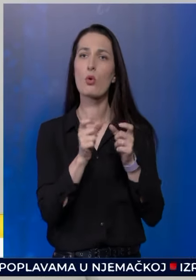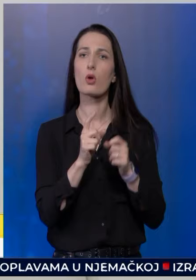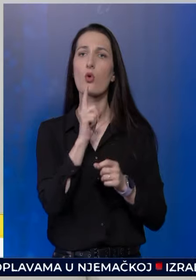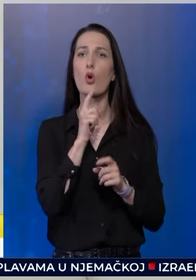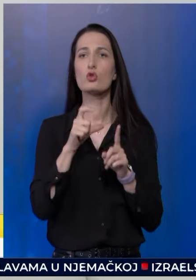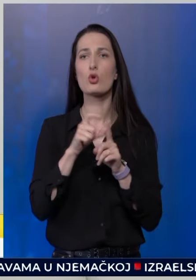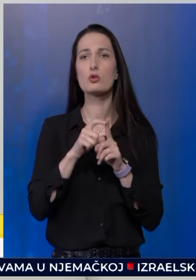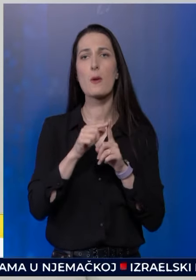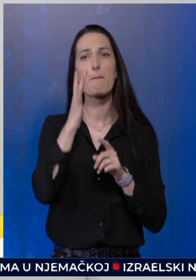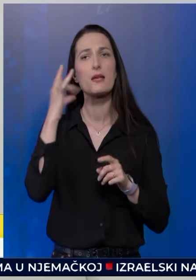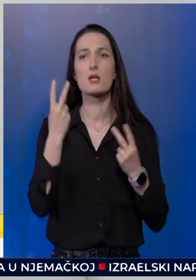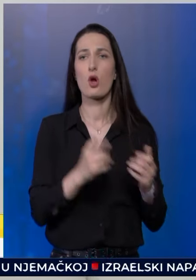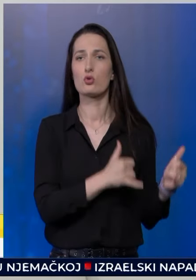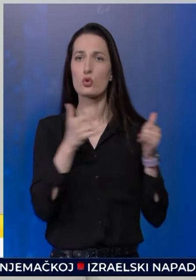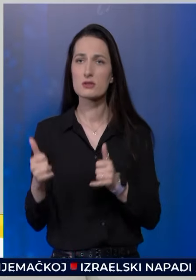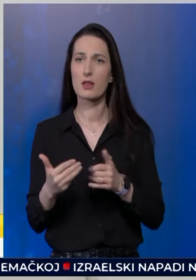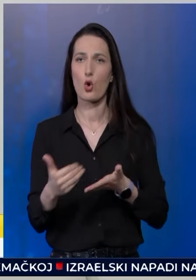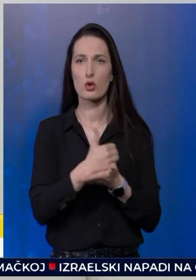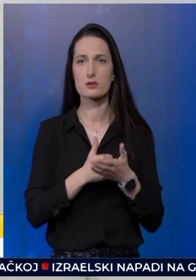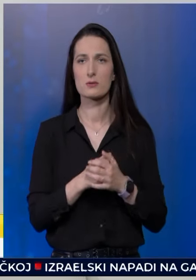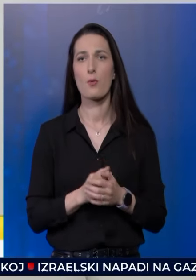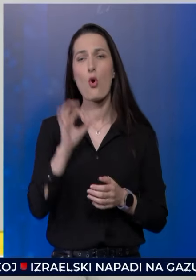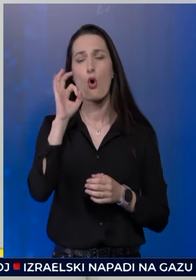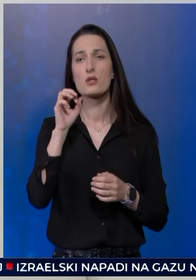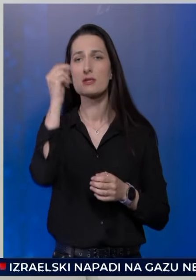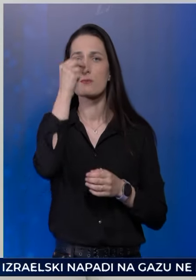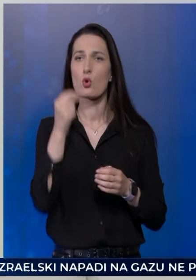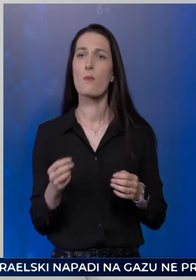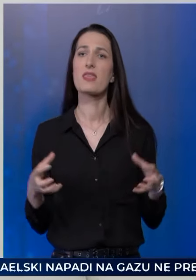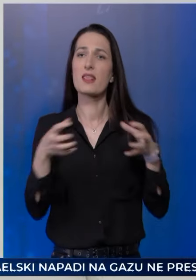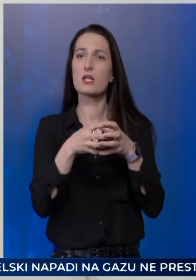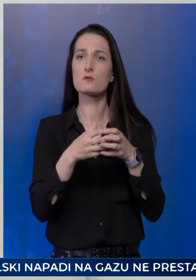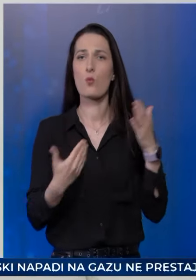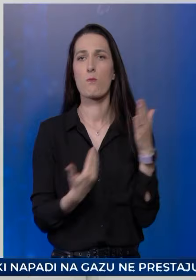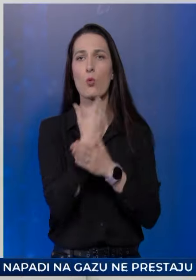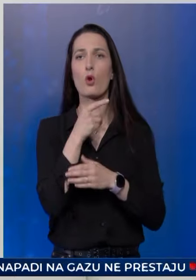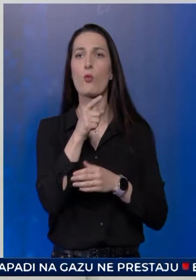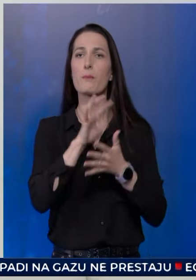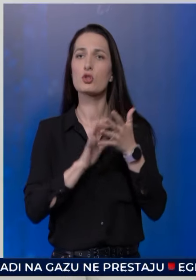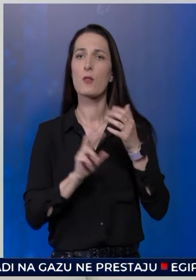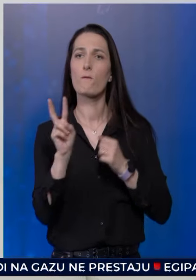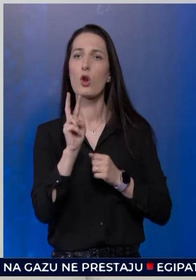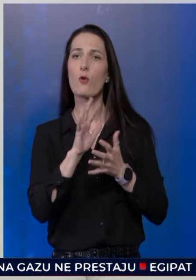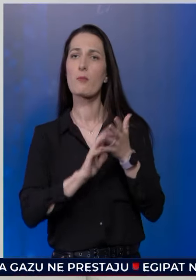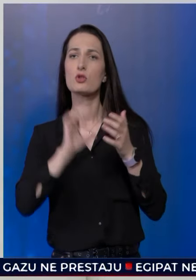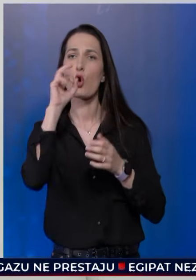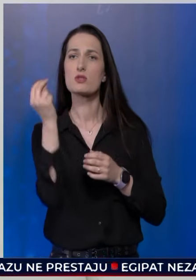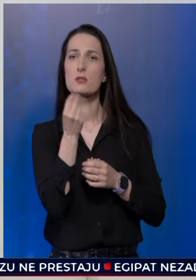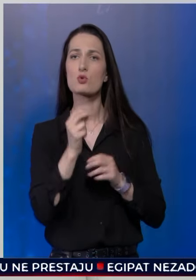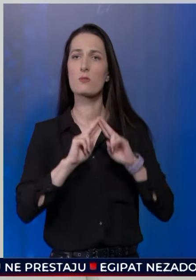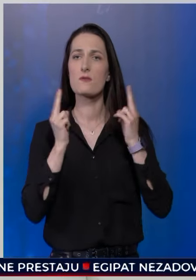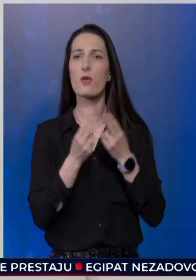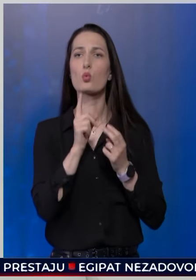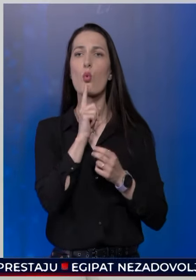Dodik, koje će majstralno, koje je do sada, da koristi o srpskom jedinstvu, ponovo će se pričati o, ne vjerujem, Vulinove priče